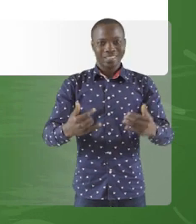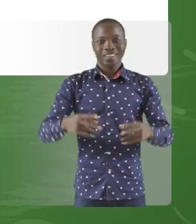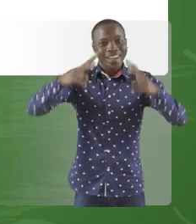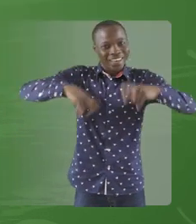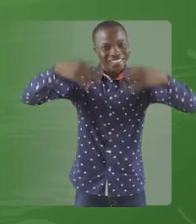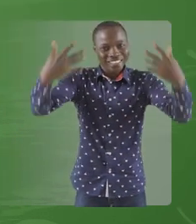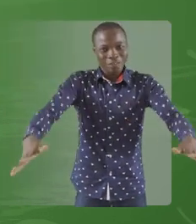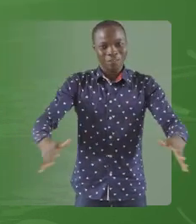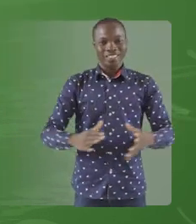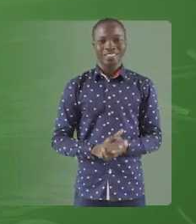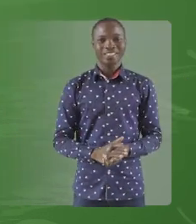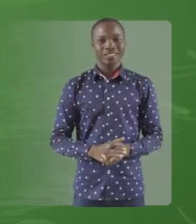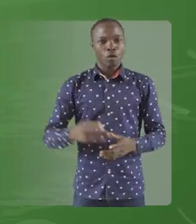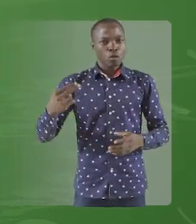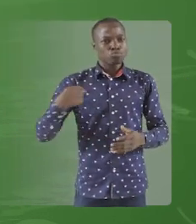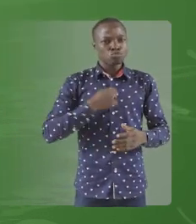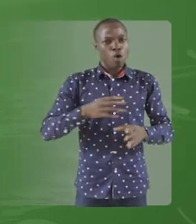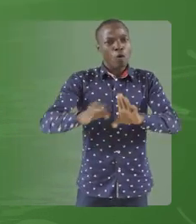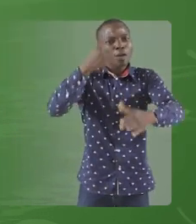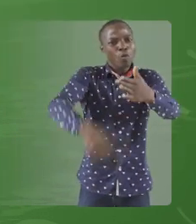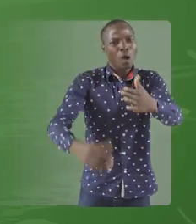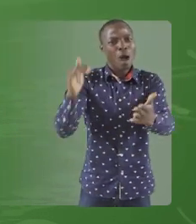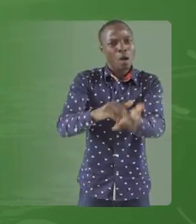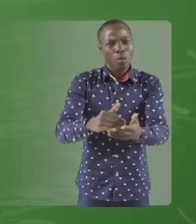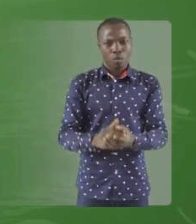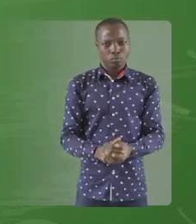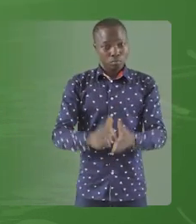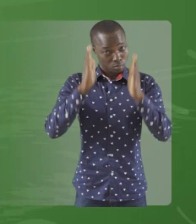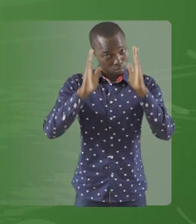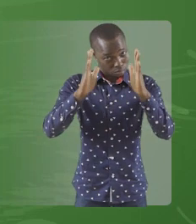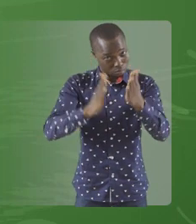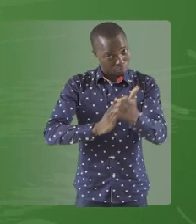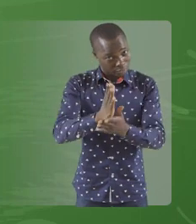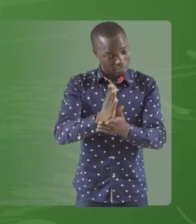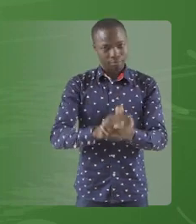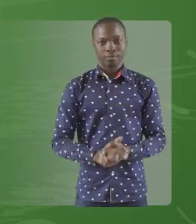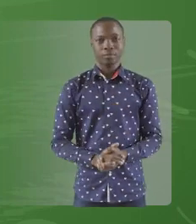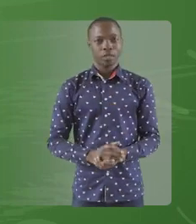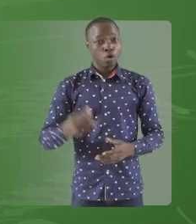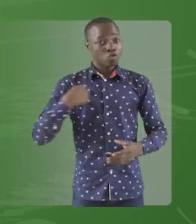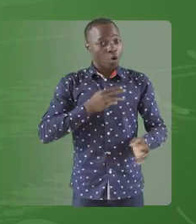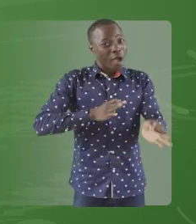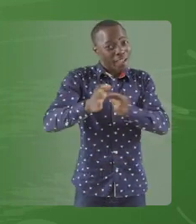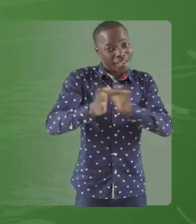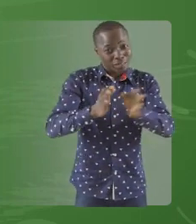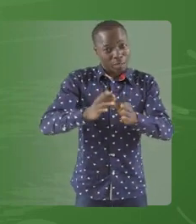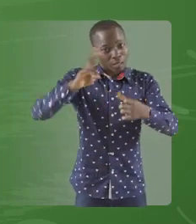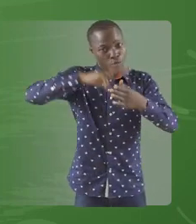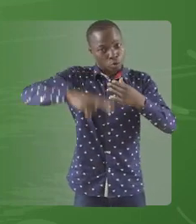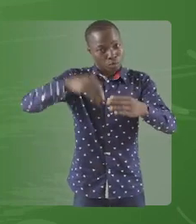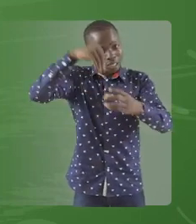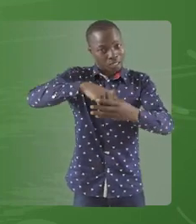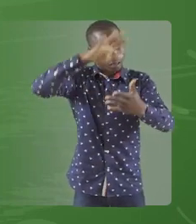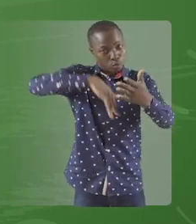faite, alors qu'est-ce que nous pouvons dire ou comment allons-nous expliquer ce que nous